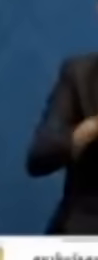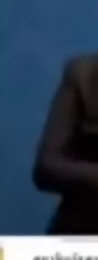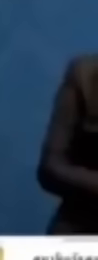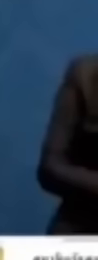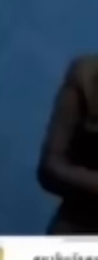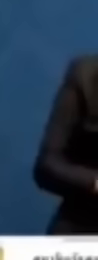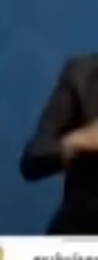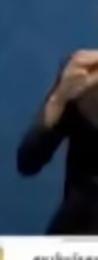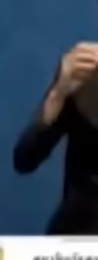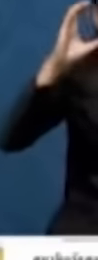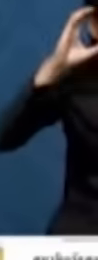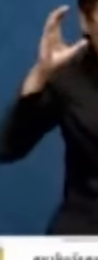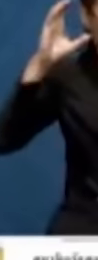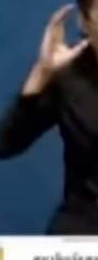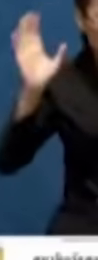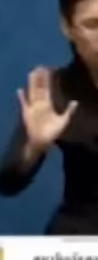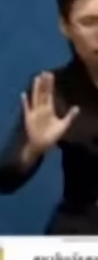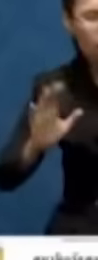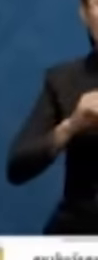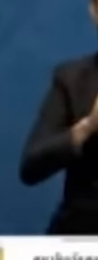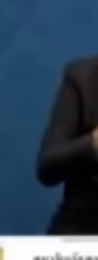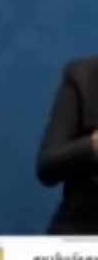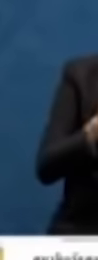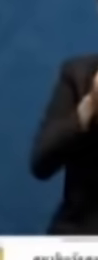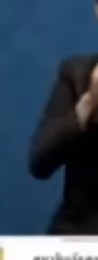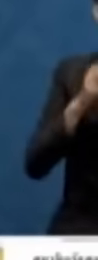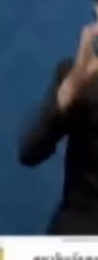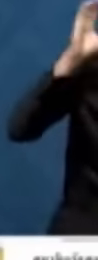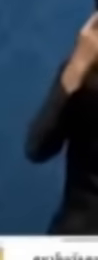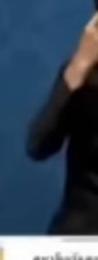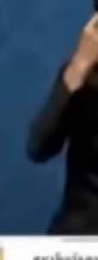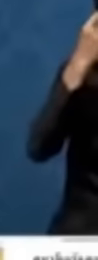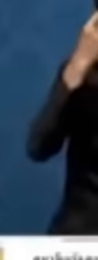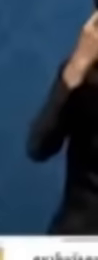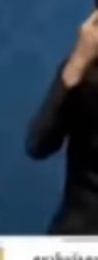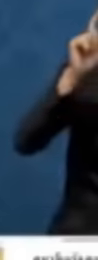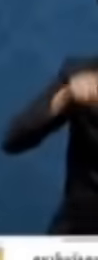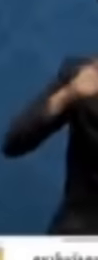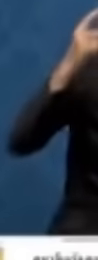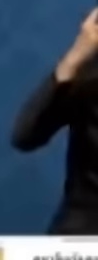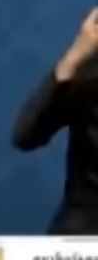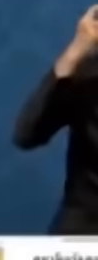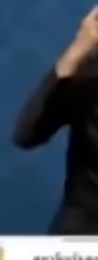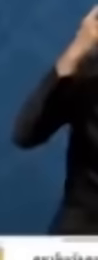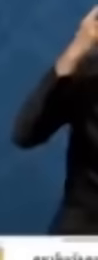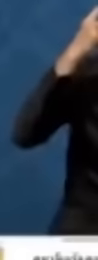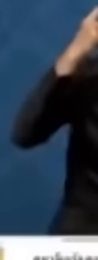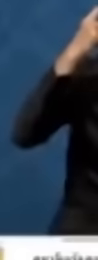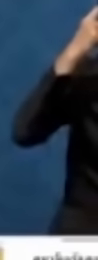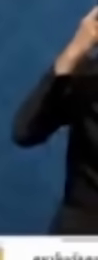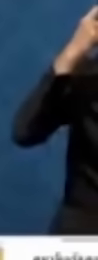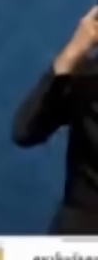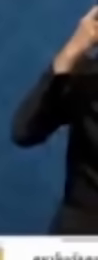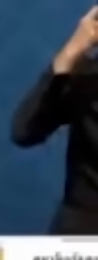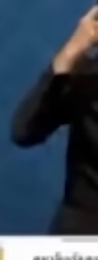ไว้วางใจความเห็นชอบจากสภามาก่อนหรือไม่แต่อย่างใดพึงระลึกว่าบรรทัดฐ